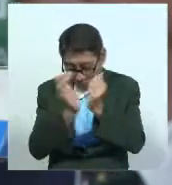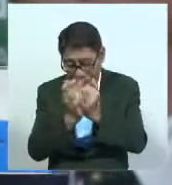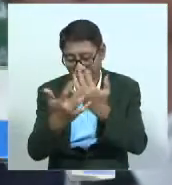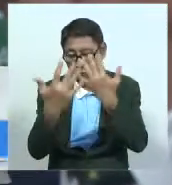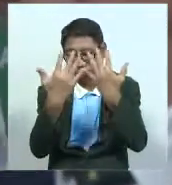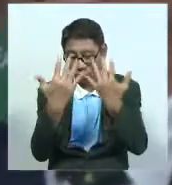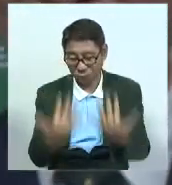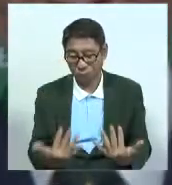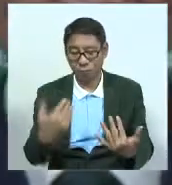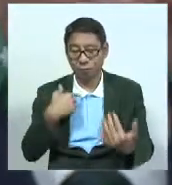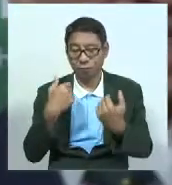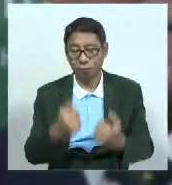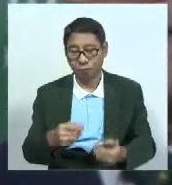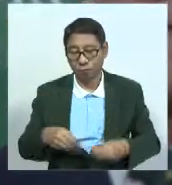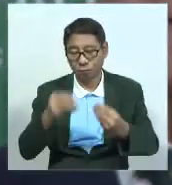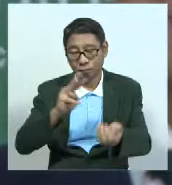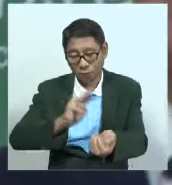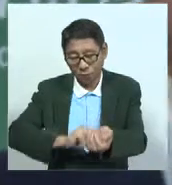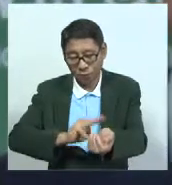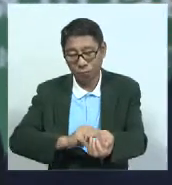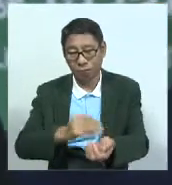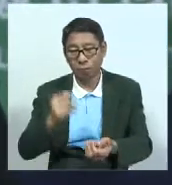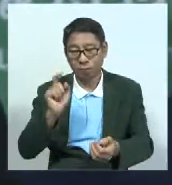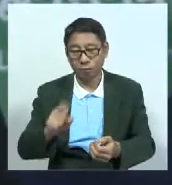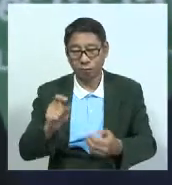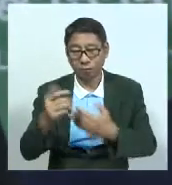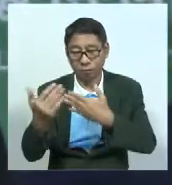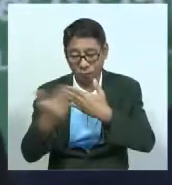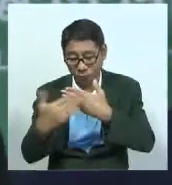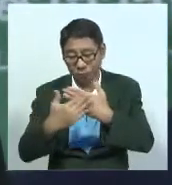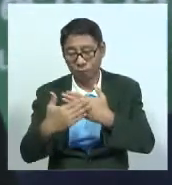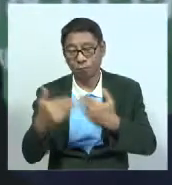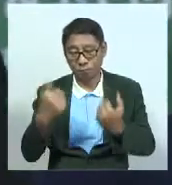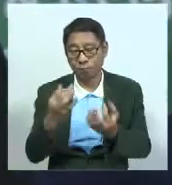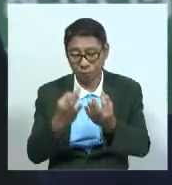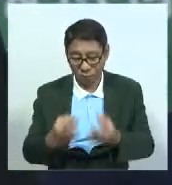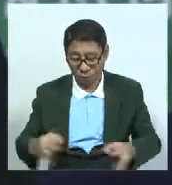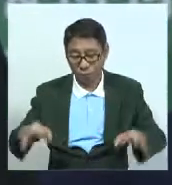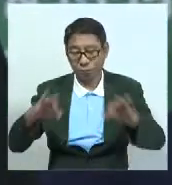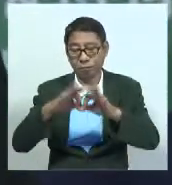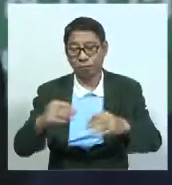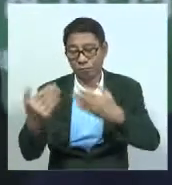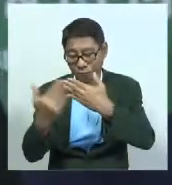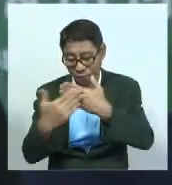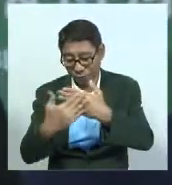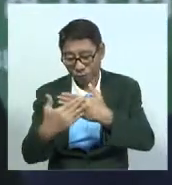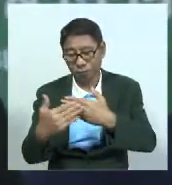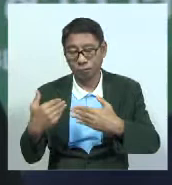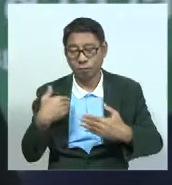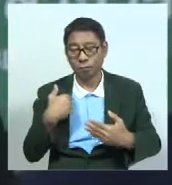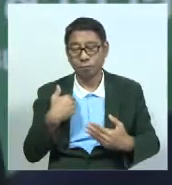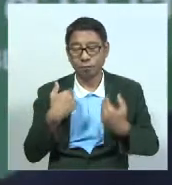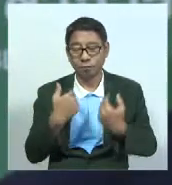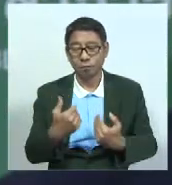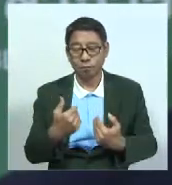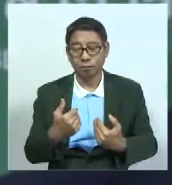มันสำหรับการทางการแพทย์และอีกอย่างที่อยากจะต้องเตือนเลยและต้องสำคัญมากต้องเตือนนะครับ